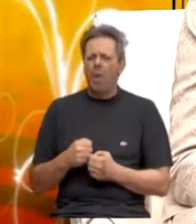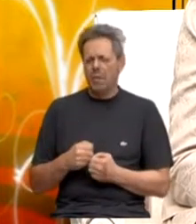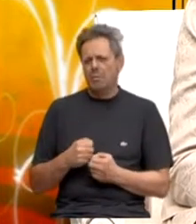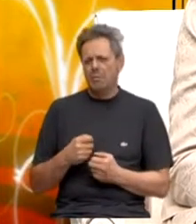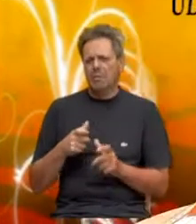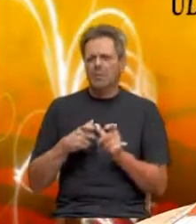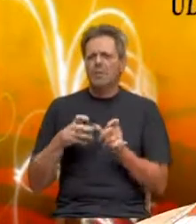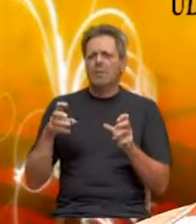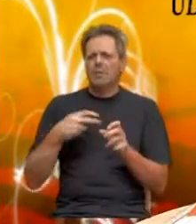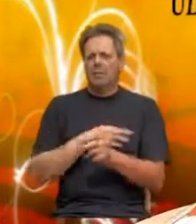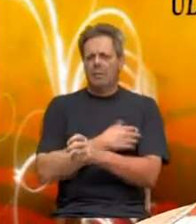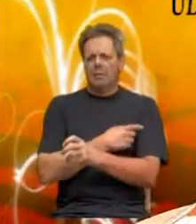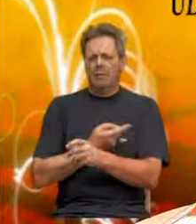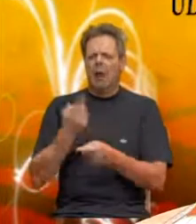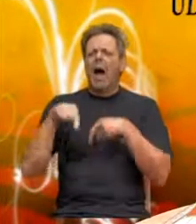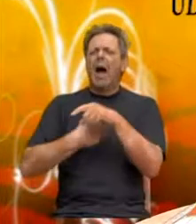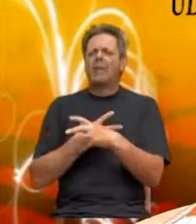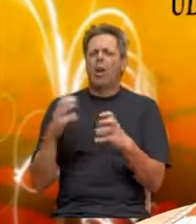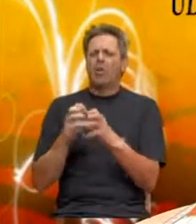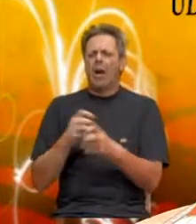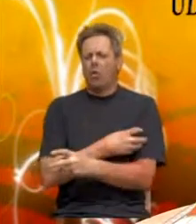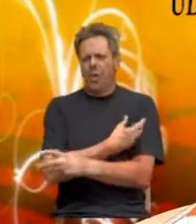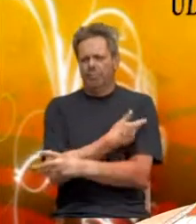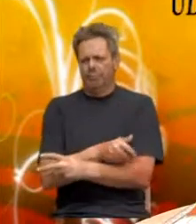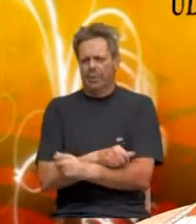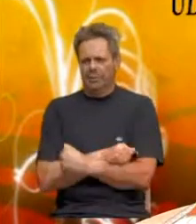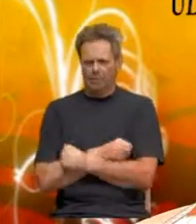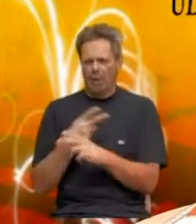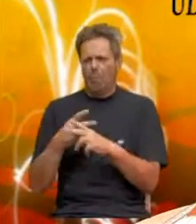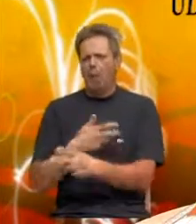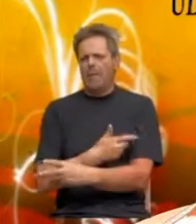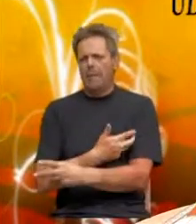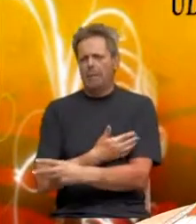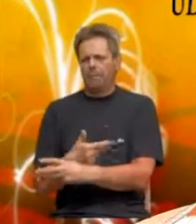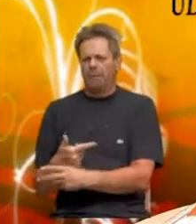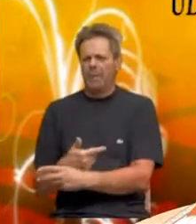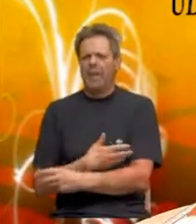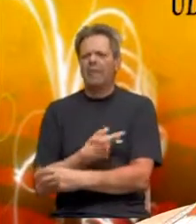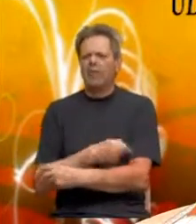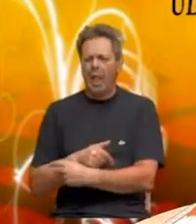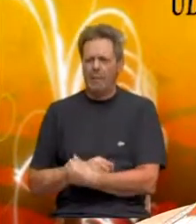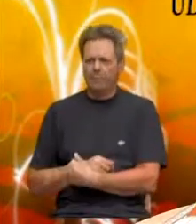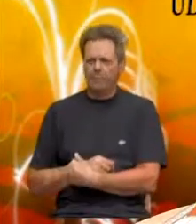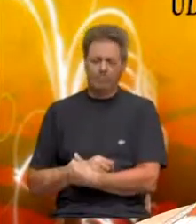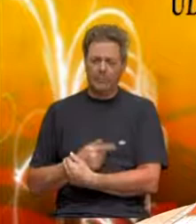I da li vi smatrate, bez obzira na svaku u čemu mi živimo, siromaštvo ili ne,